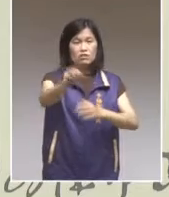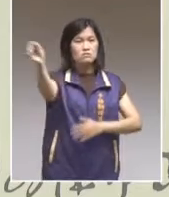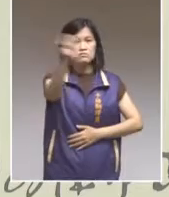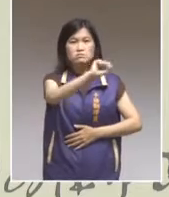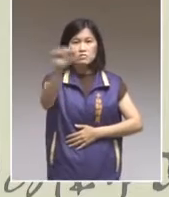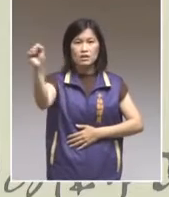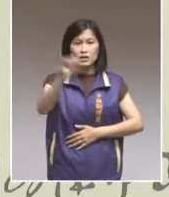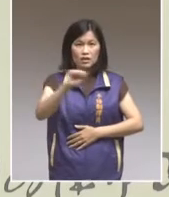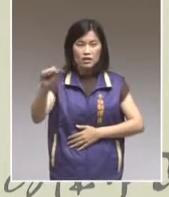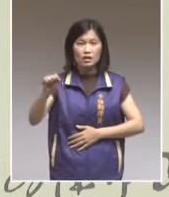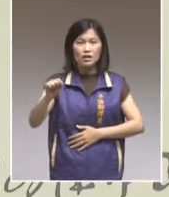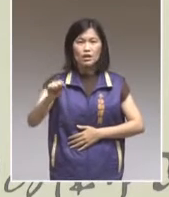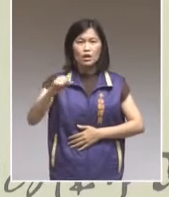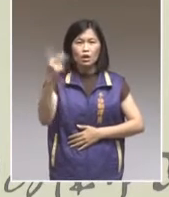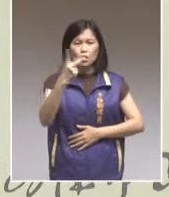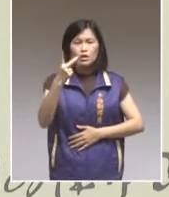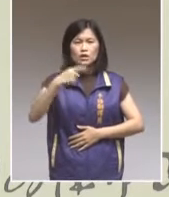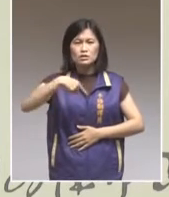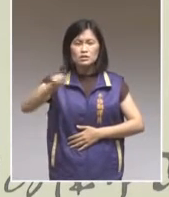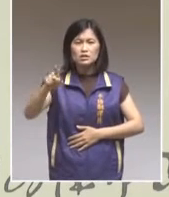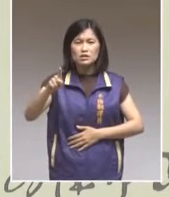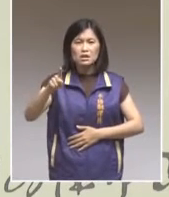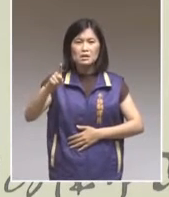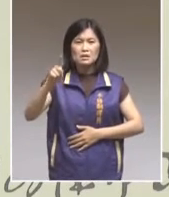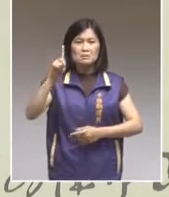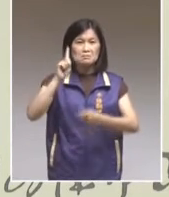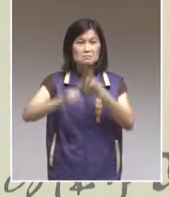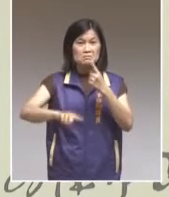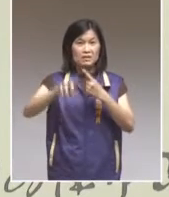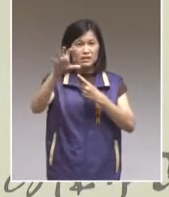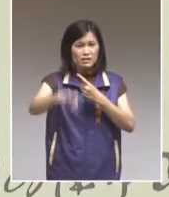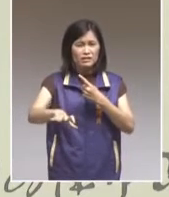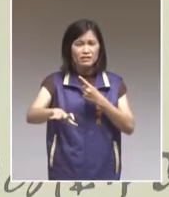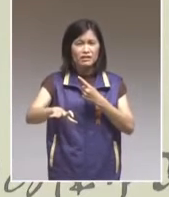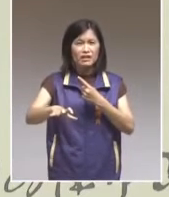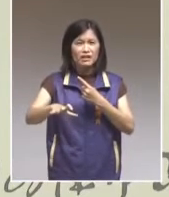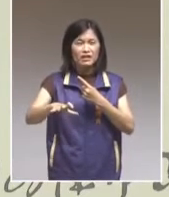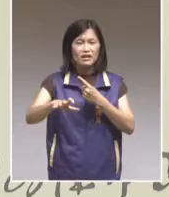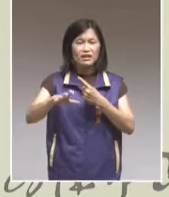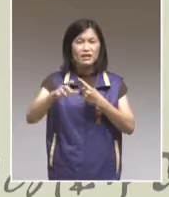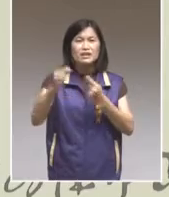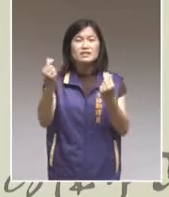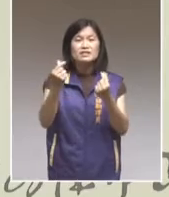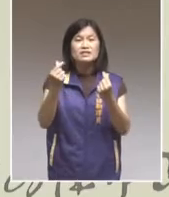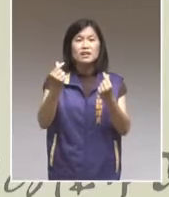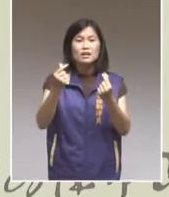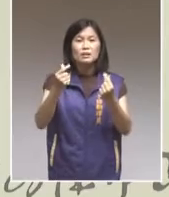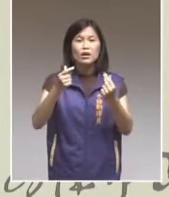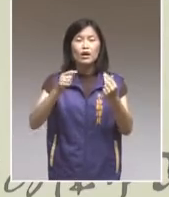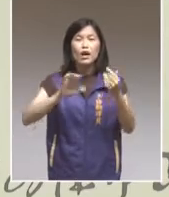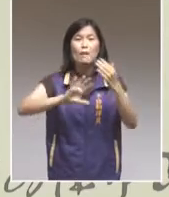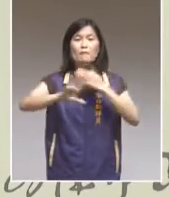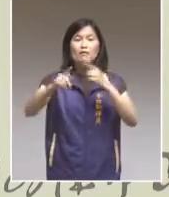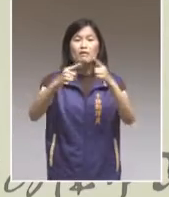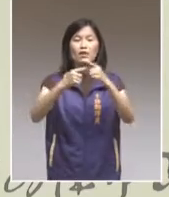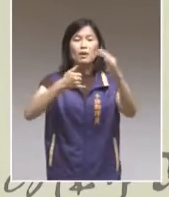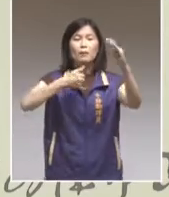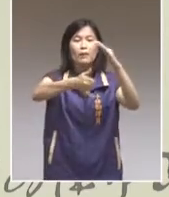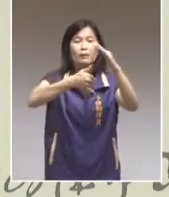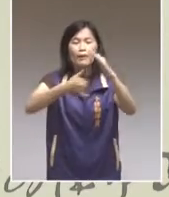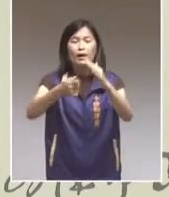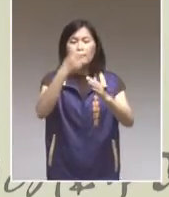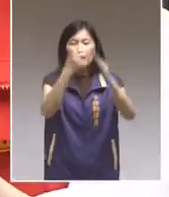或者是到不应该去的地方。那尤其又跑到别人家里面，这样不行。你只